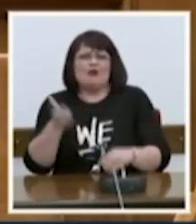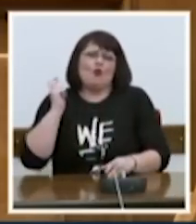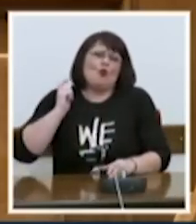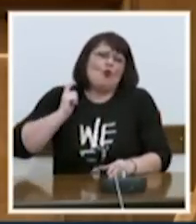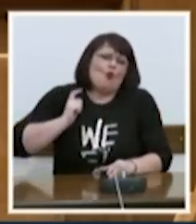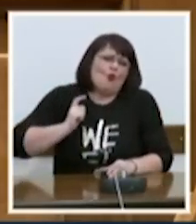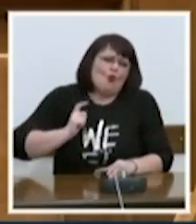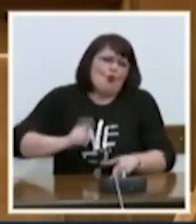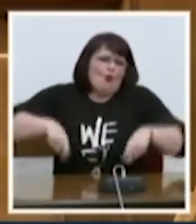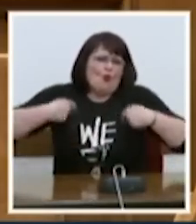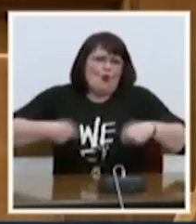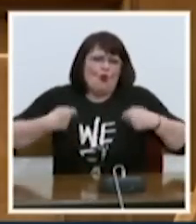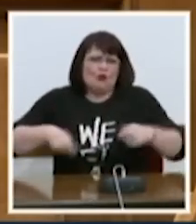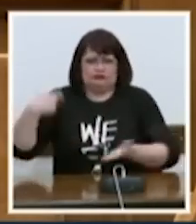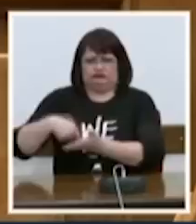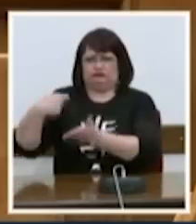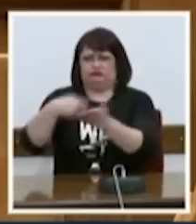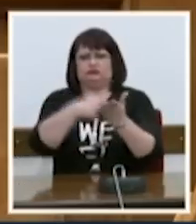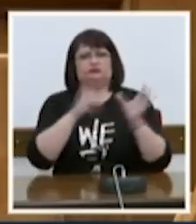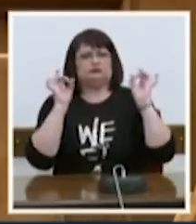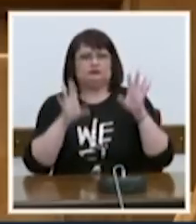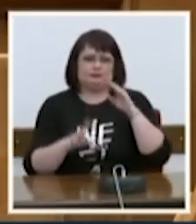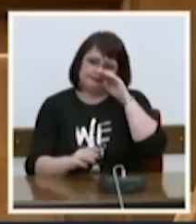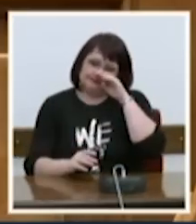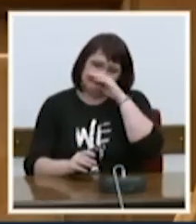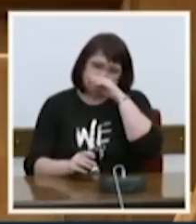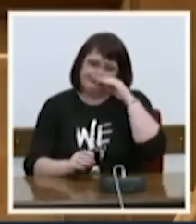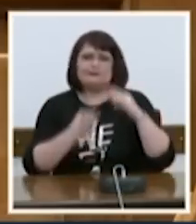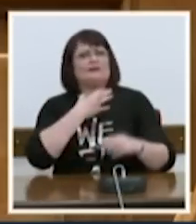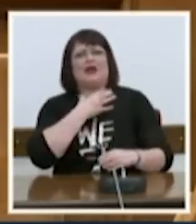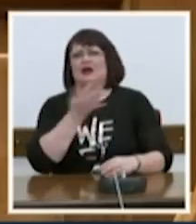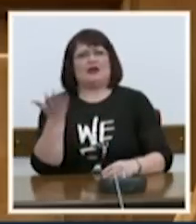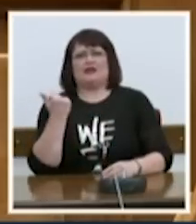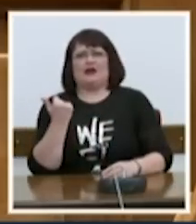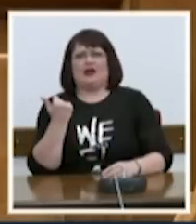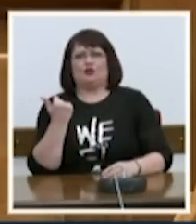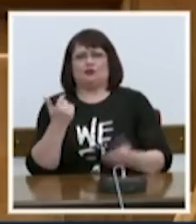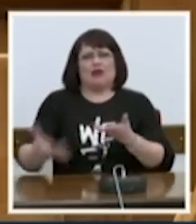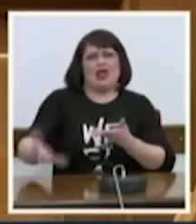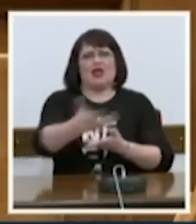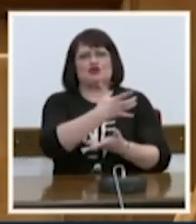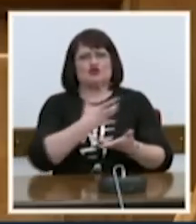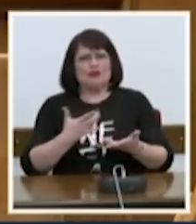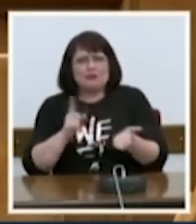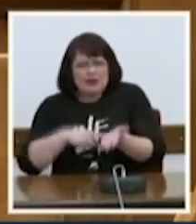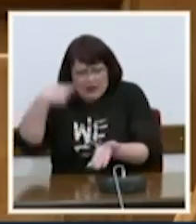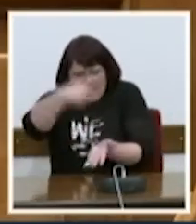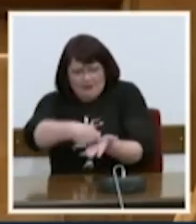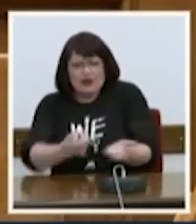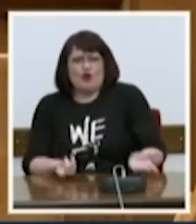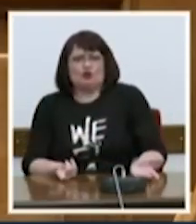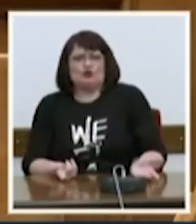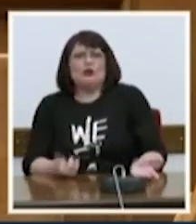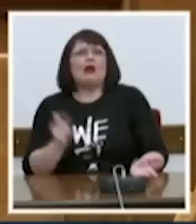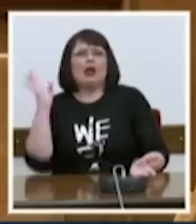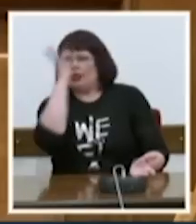Όλους αυτούς που δεν έχουν καμία ανάγκη να αποκρύψουν έσοδα, γιατί με ένα απίστευτα